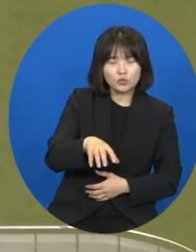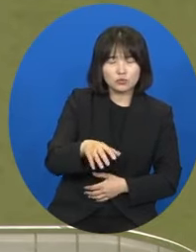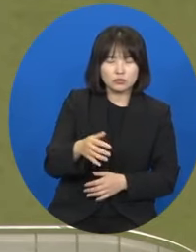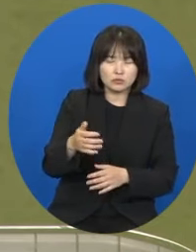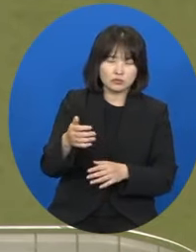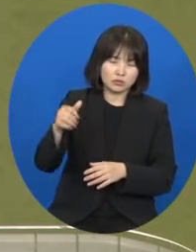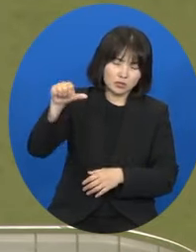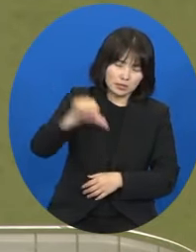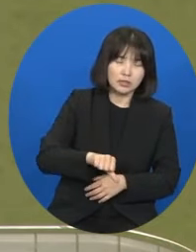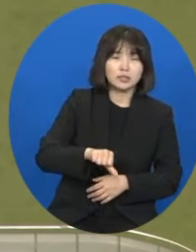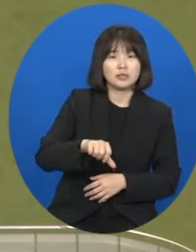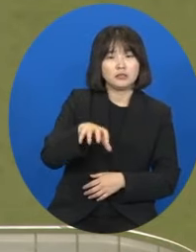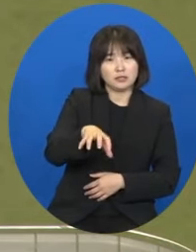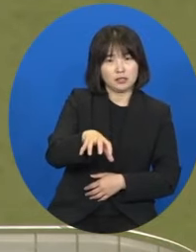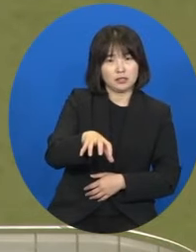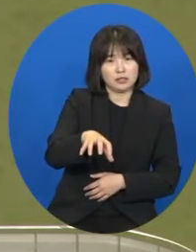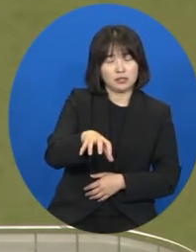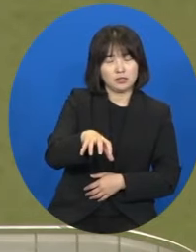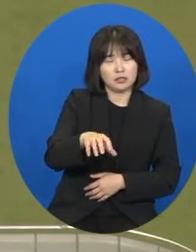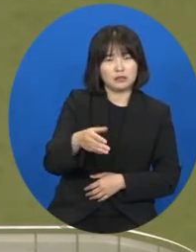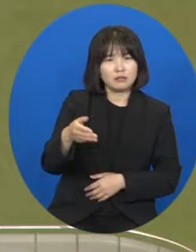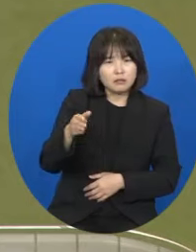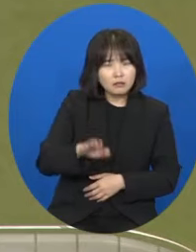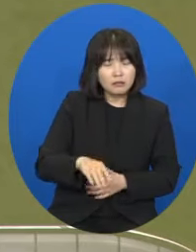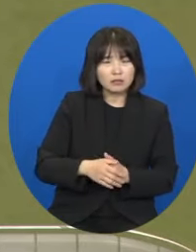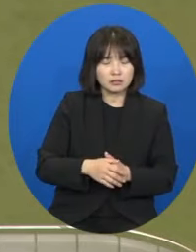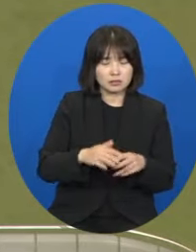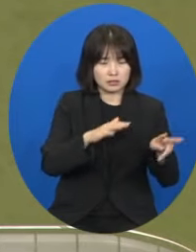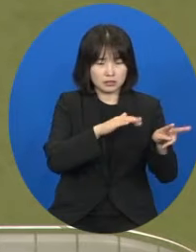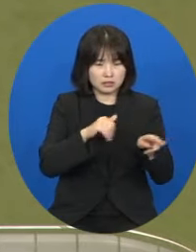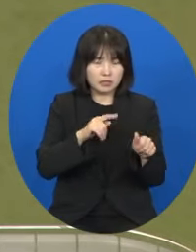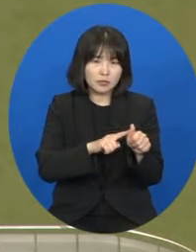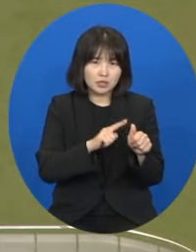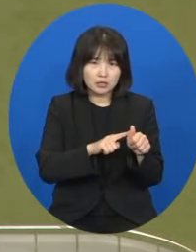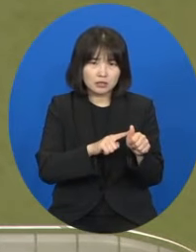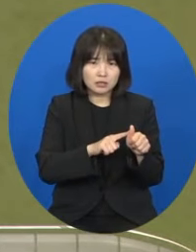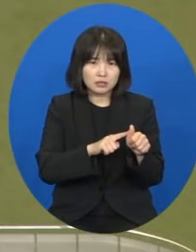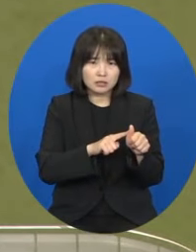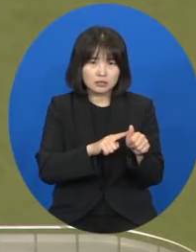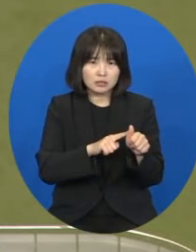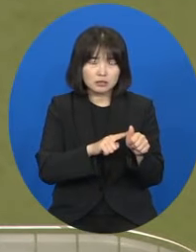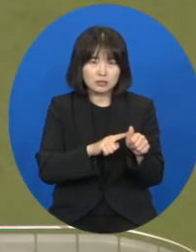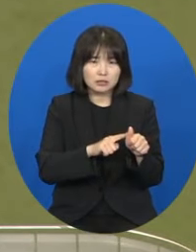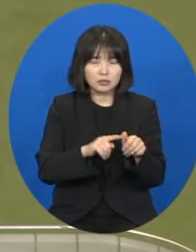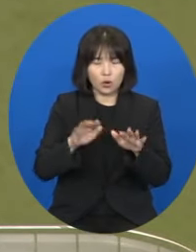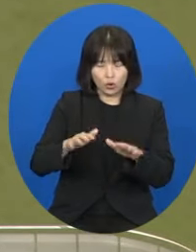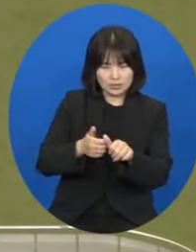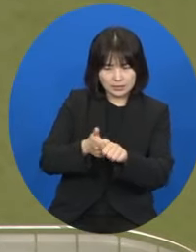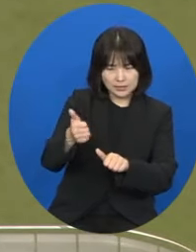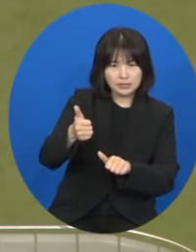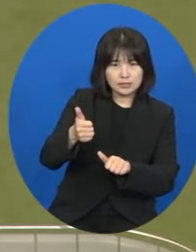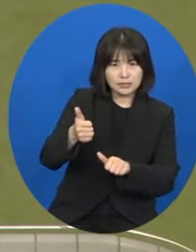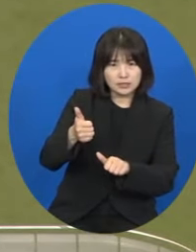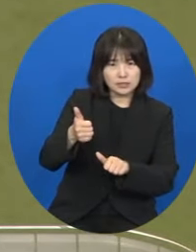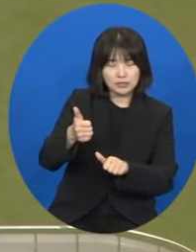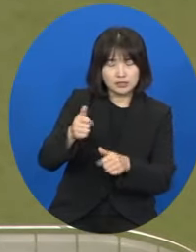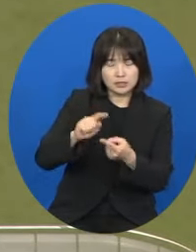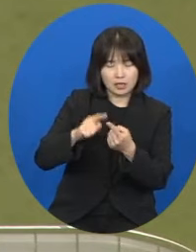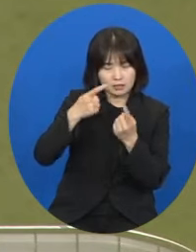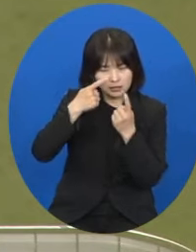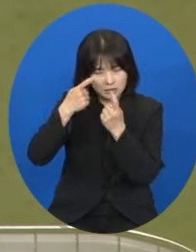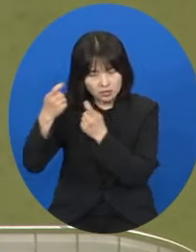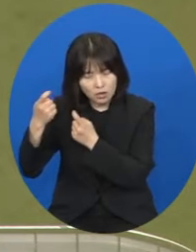의도적으로 사무엘은 그 패배의 장소의 이름을 가져다가 오늘 승리한 이 돌을 기념하면서